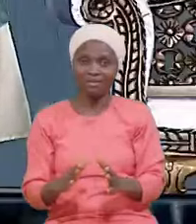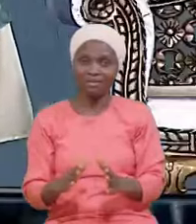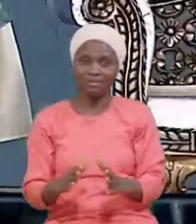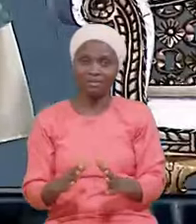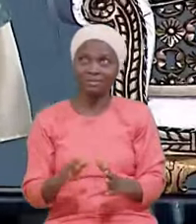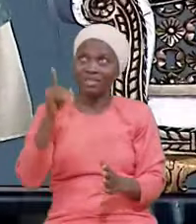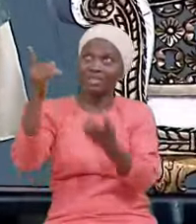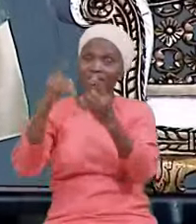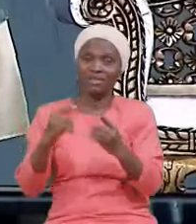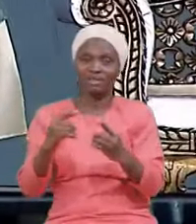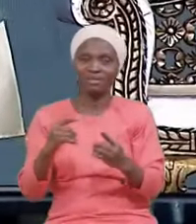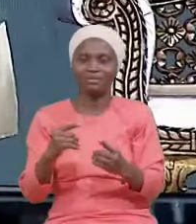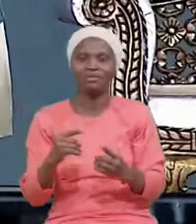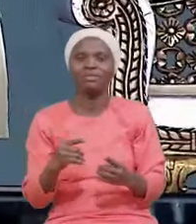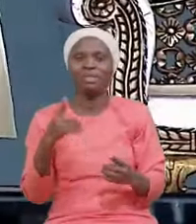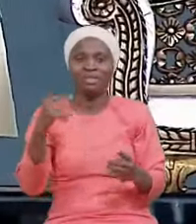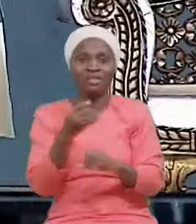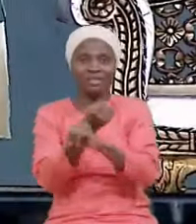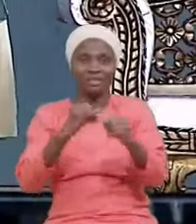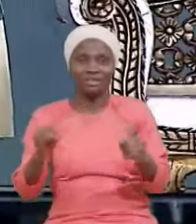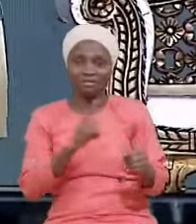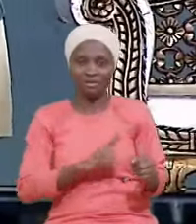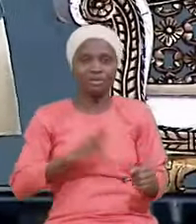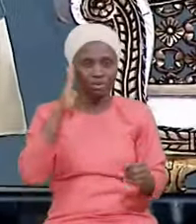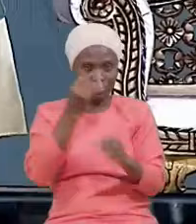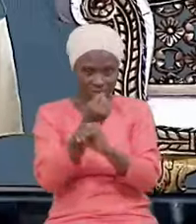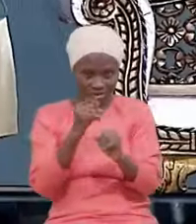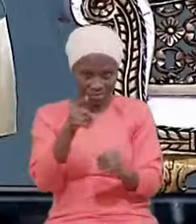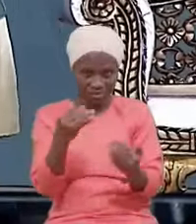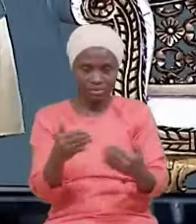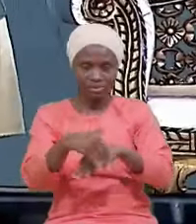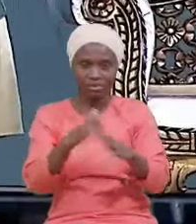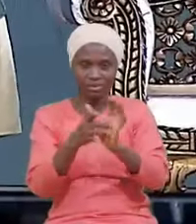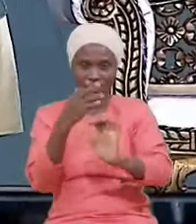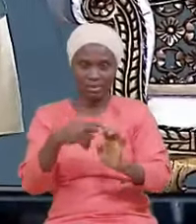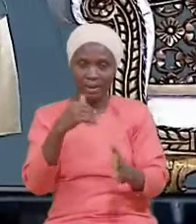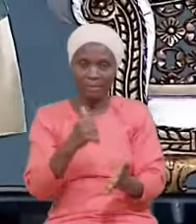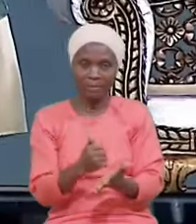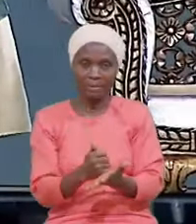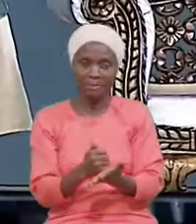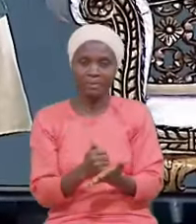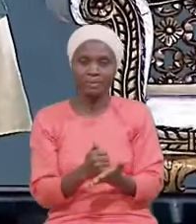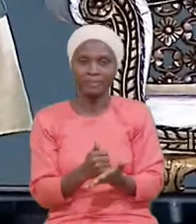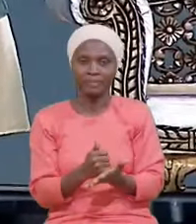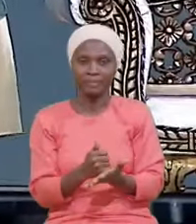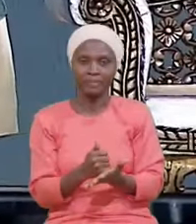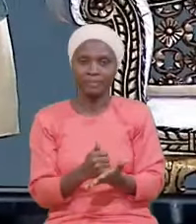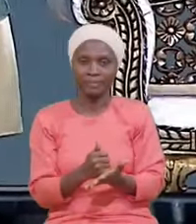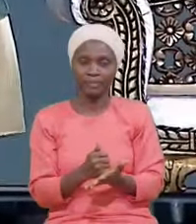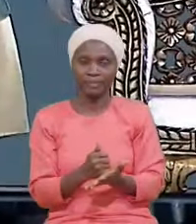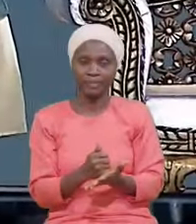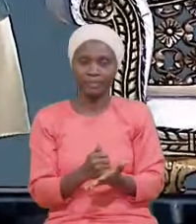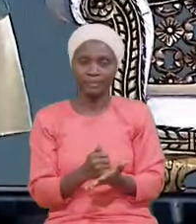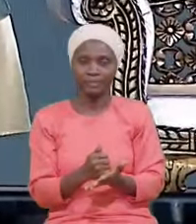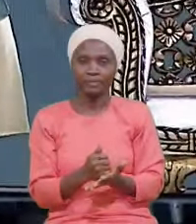the saving Lord to save you tonight. ఆయన అంటున్నారు కదా ఇప్పుడు నిన్ను రక్షించే ప్రభు యొద్దకు జాగృతగా